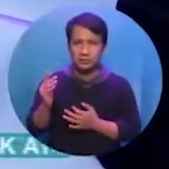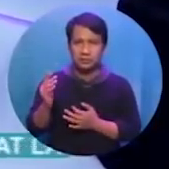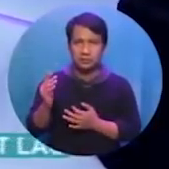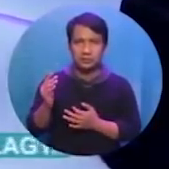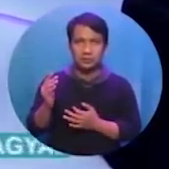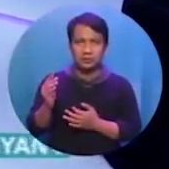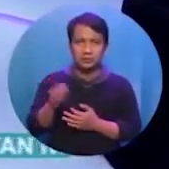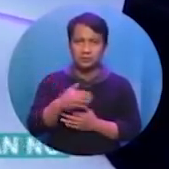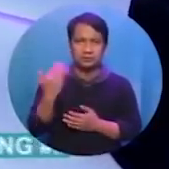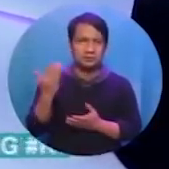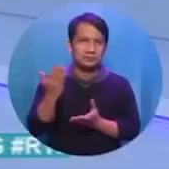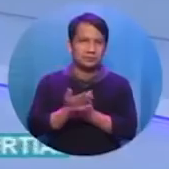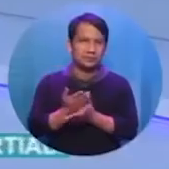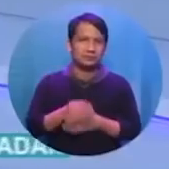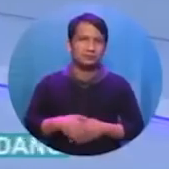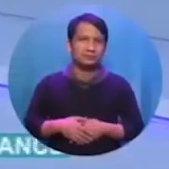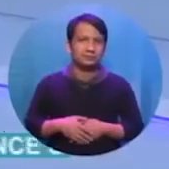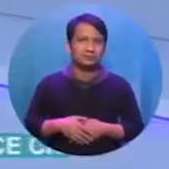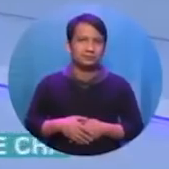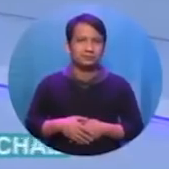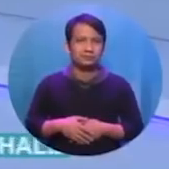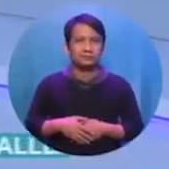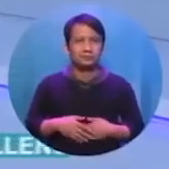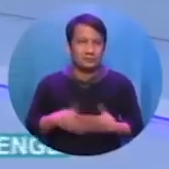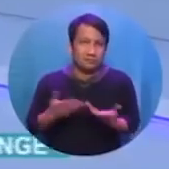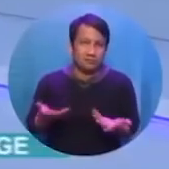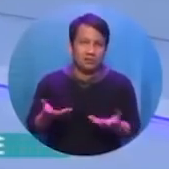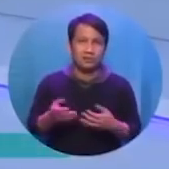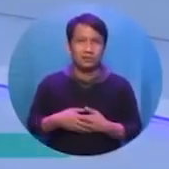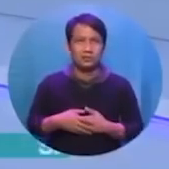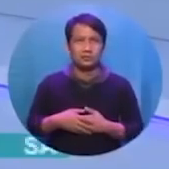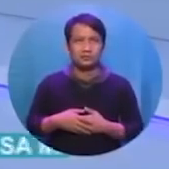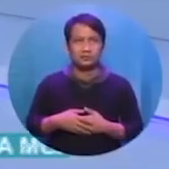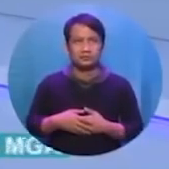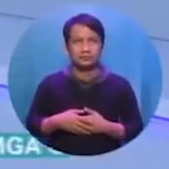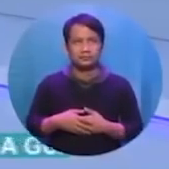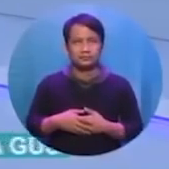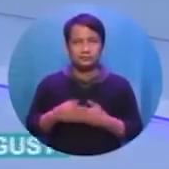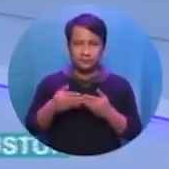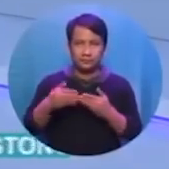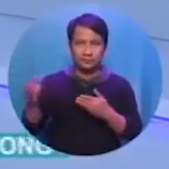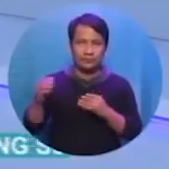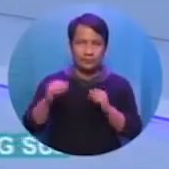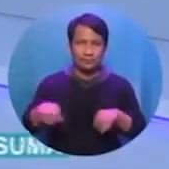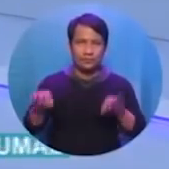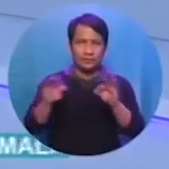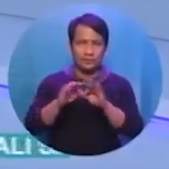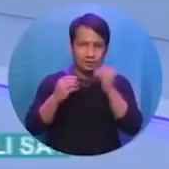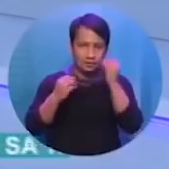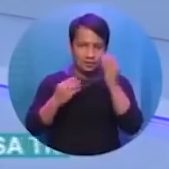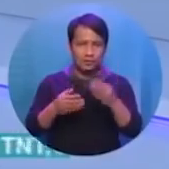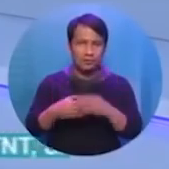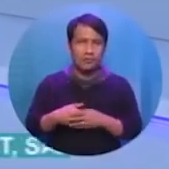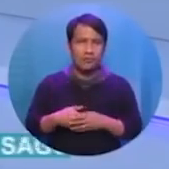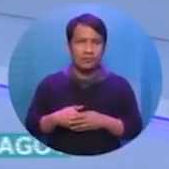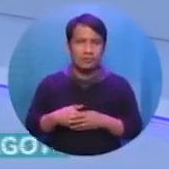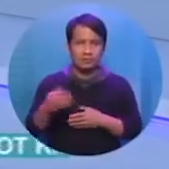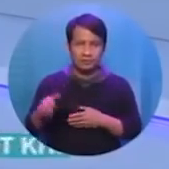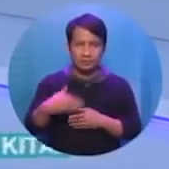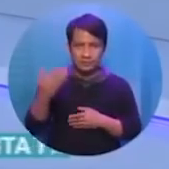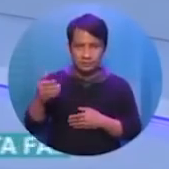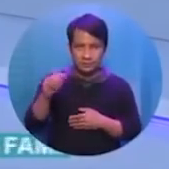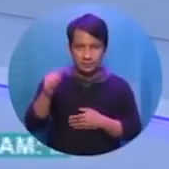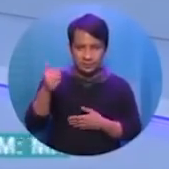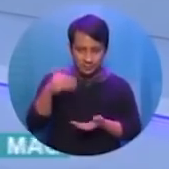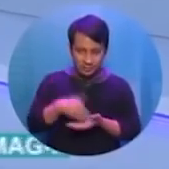Boom! Stop! Wala. Natin magawa. Tulito lang tayo. Siyempre, pagkatapos ng